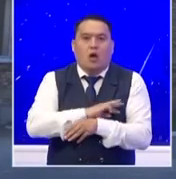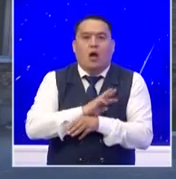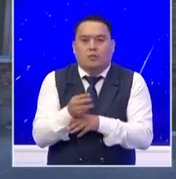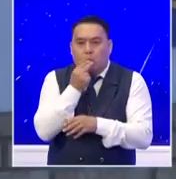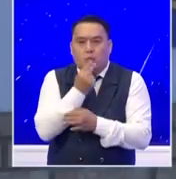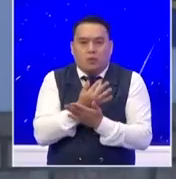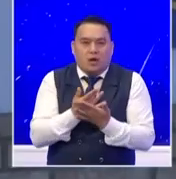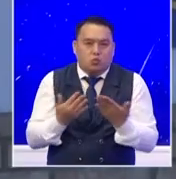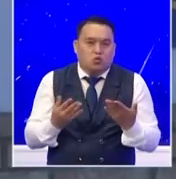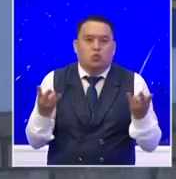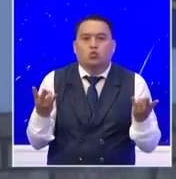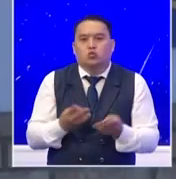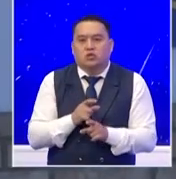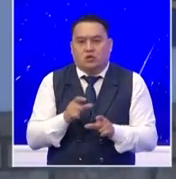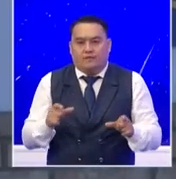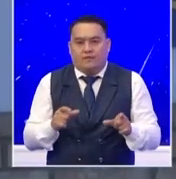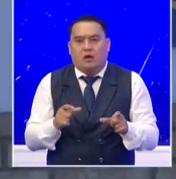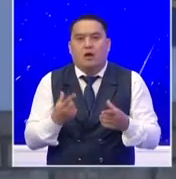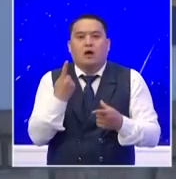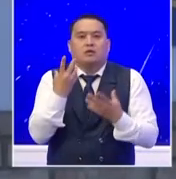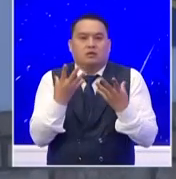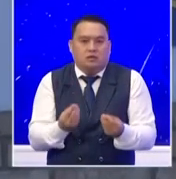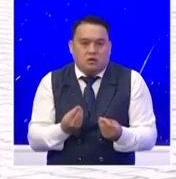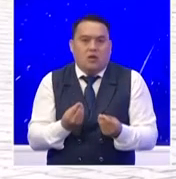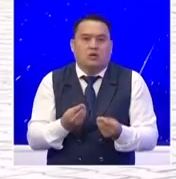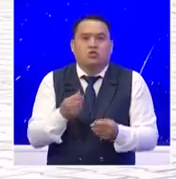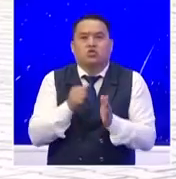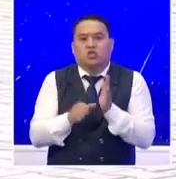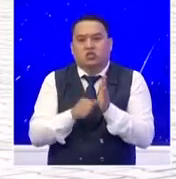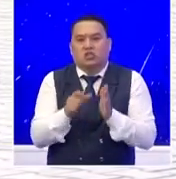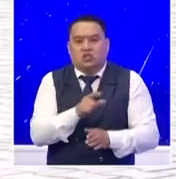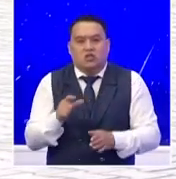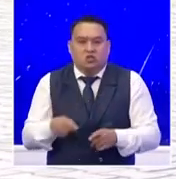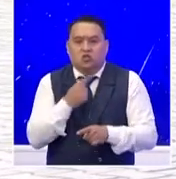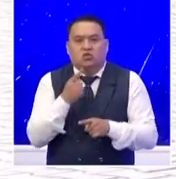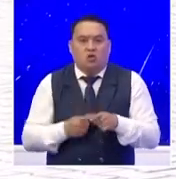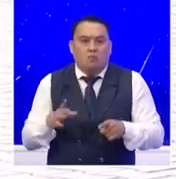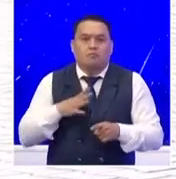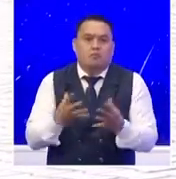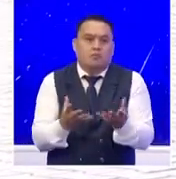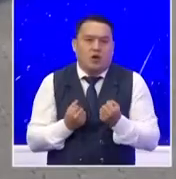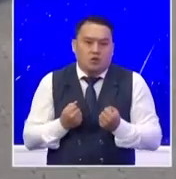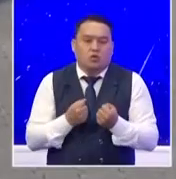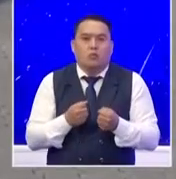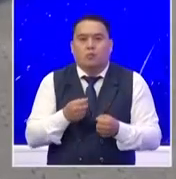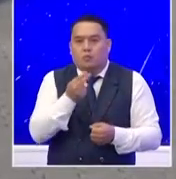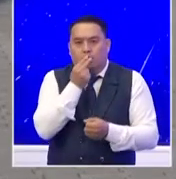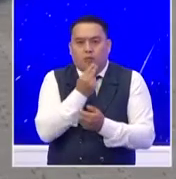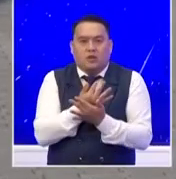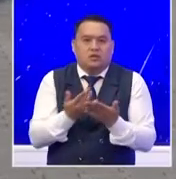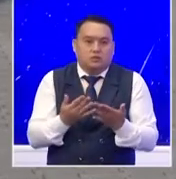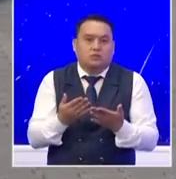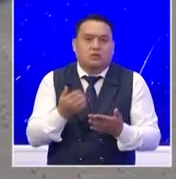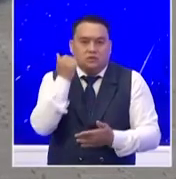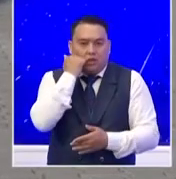обеспечивать продуктами питания нуждающихся. Только за один день они посетили 60 человек. Львиная доля получателей продуктовых наборов –